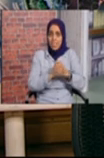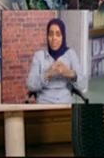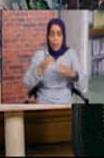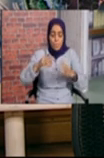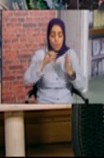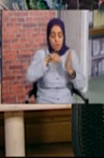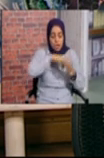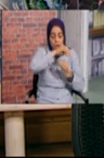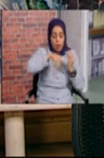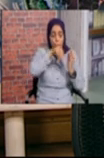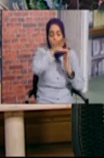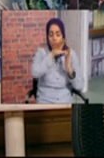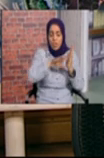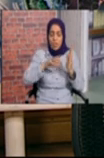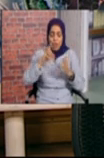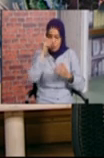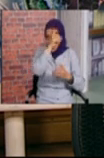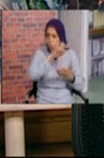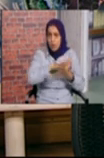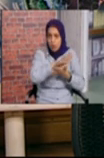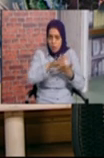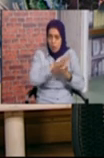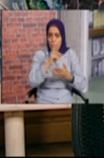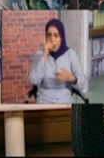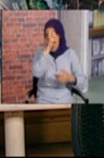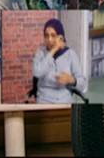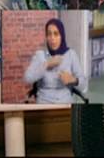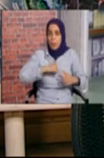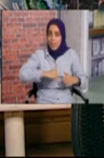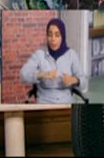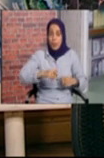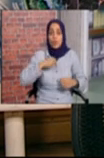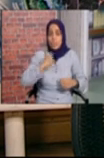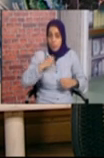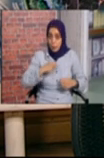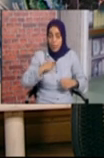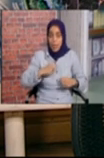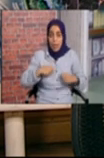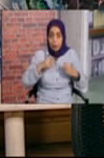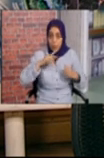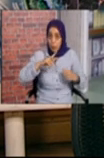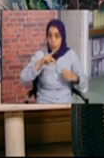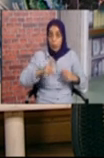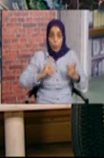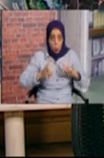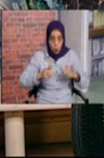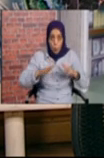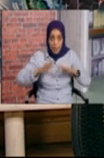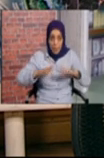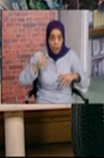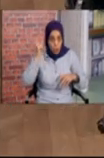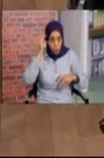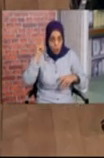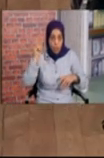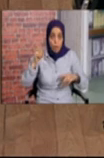المهاجرين في ظل هذه الظروف الصعبة، ومصر تفتح ذراعيها للجميع دائما. أستاذة نورة، يعني هل يمكن القول أن أوروبا الآن متفهمة